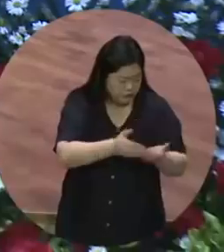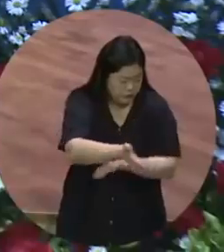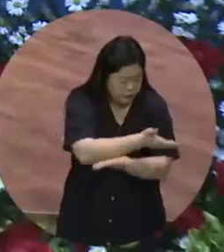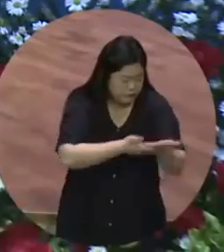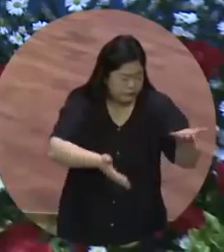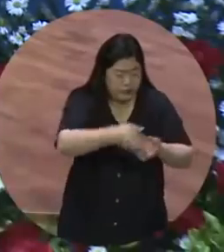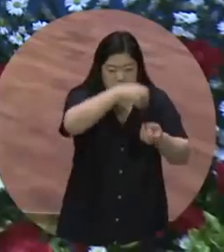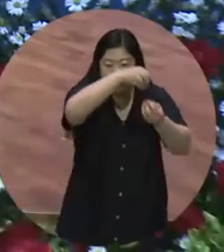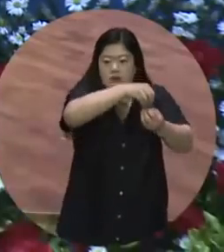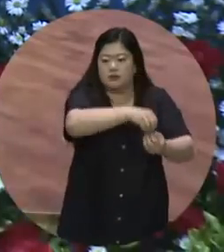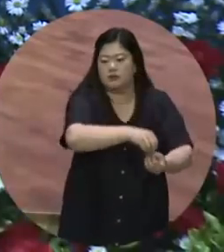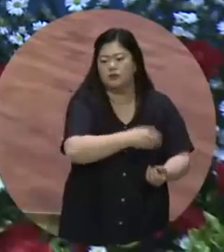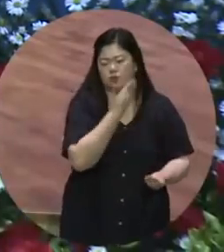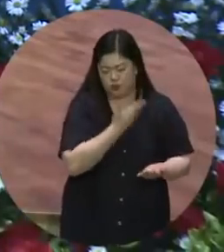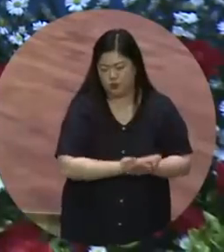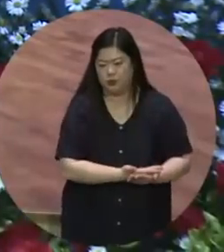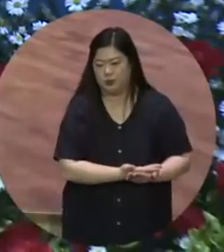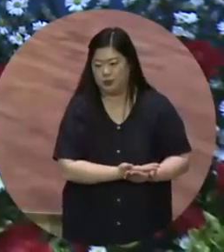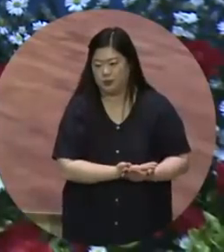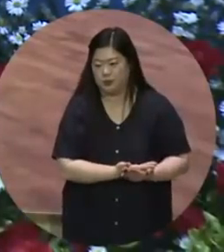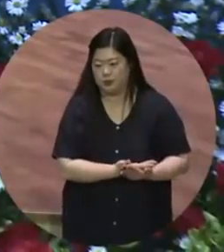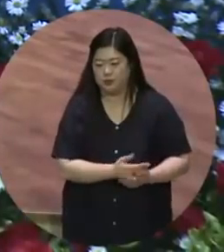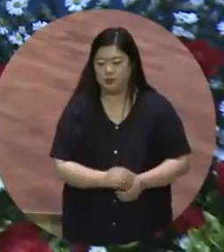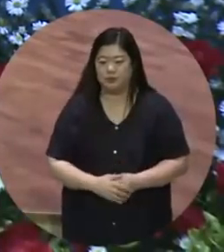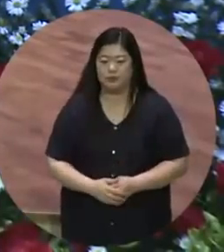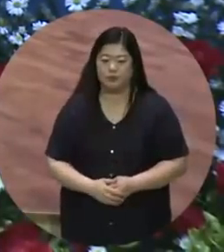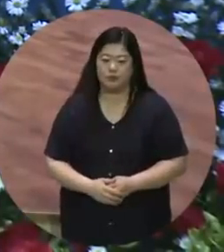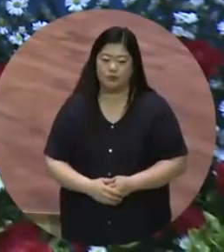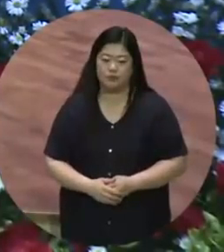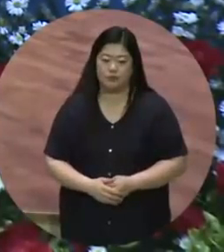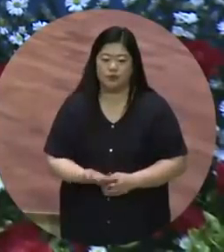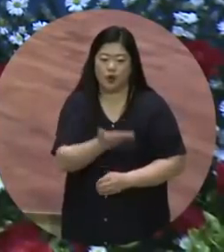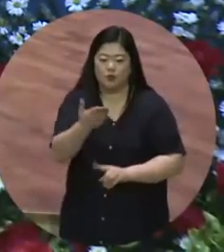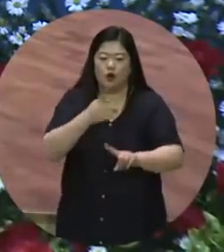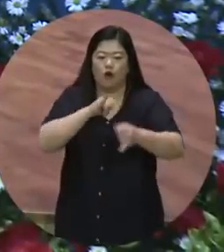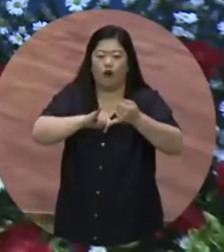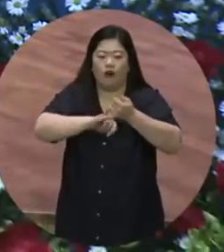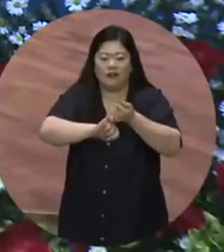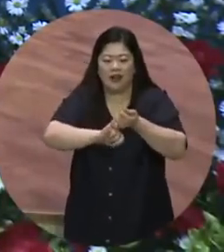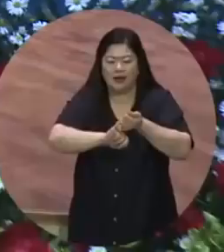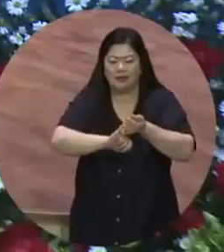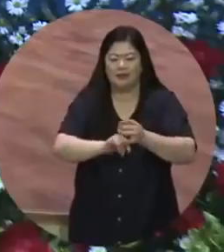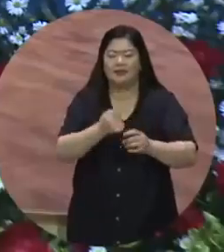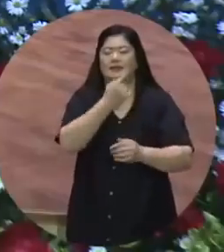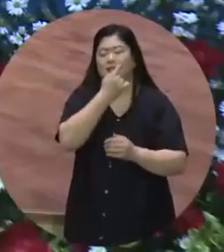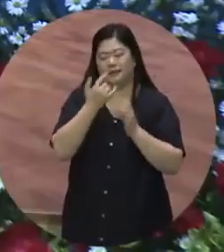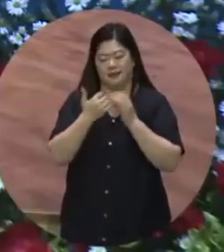언약에 집중된 삶, 언약의 산 증인들 다 되시기를 주님으로 축복합니다.